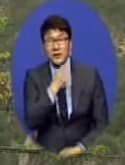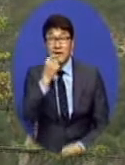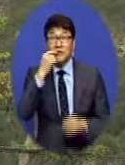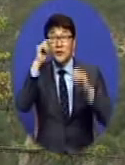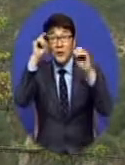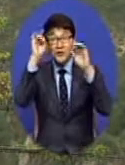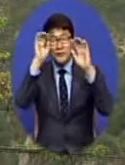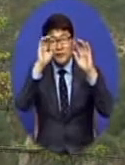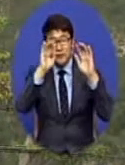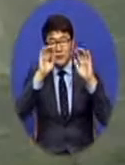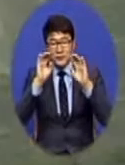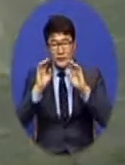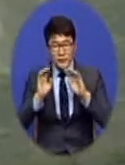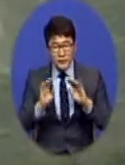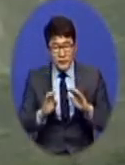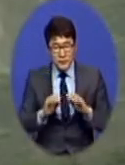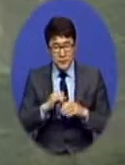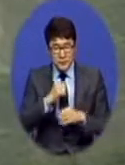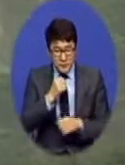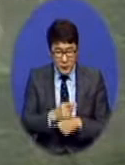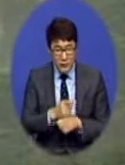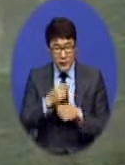오는 눈이